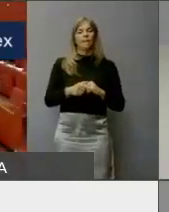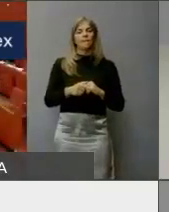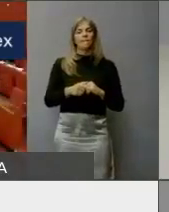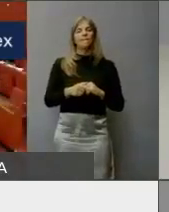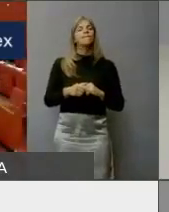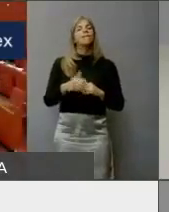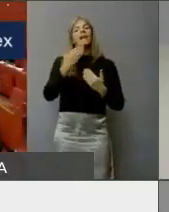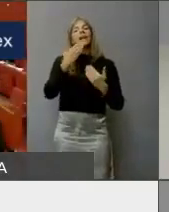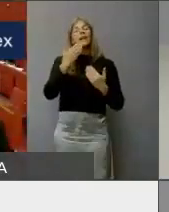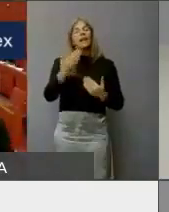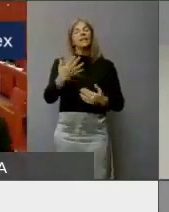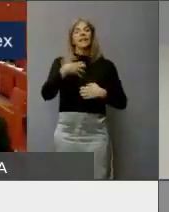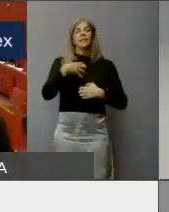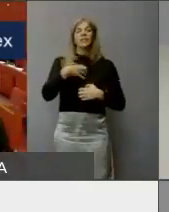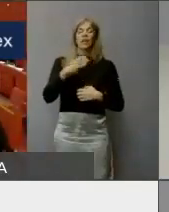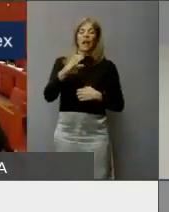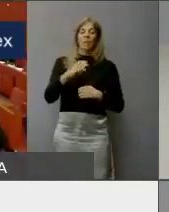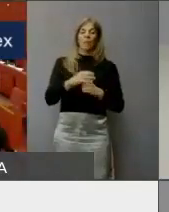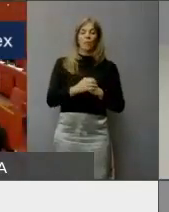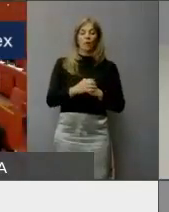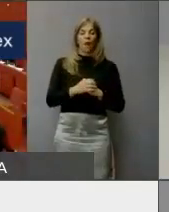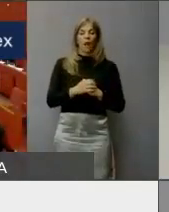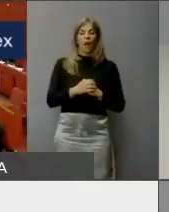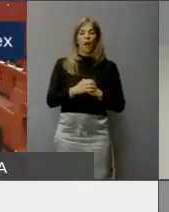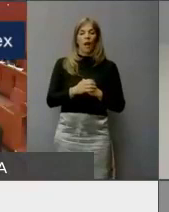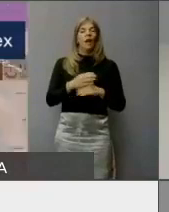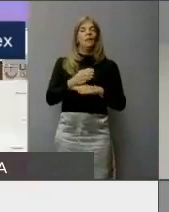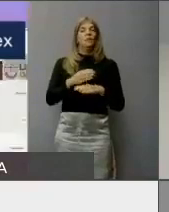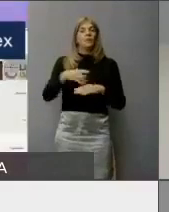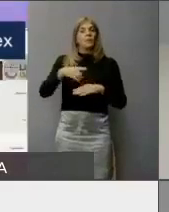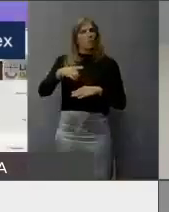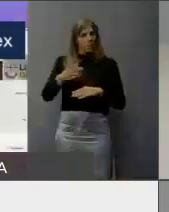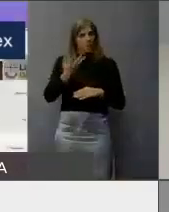grazie assessori campo consigliere pirondini c'e replica